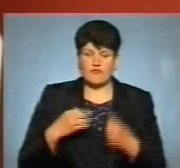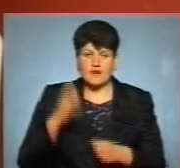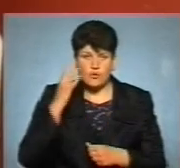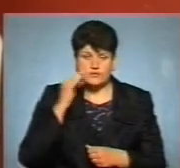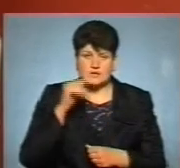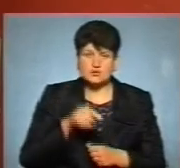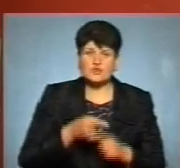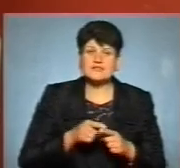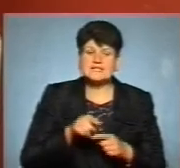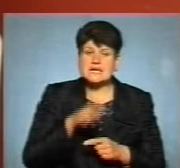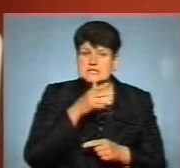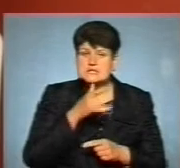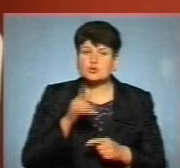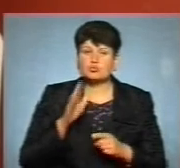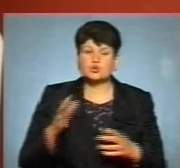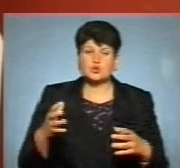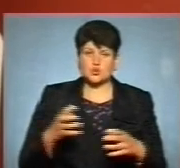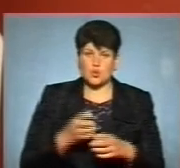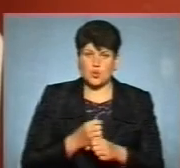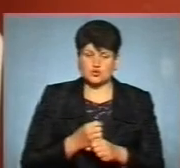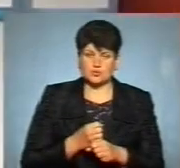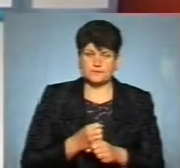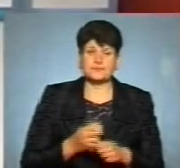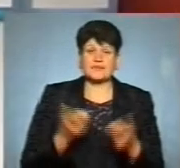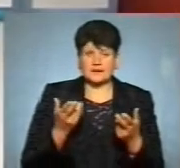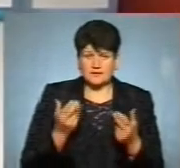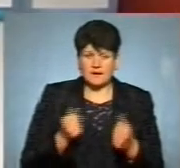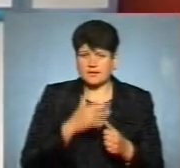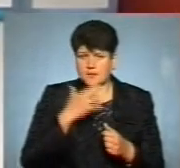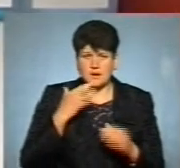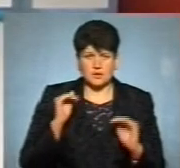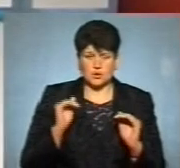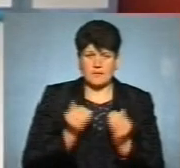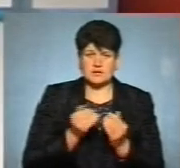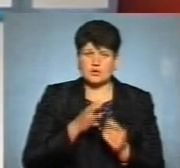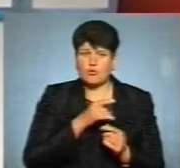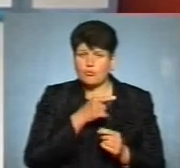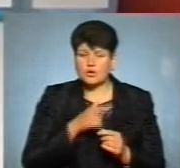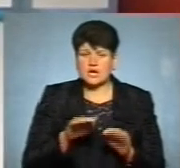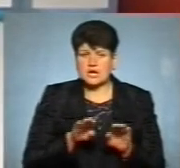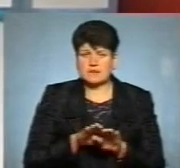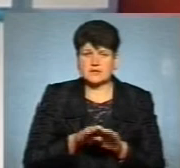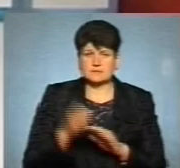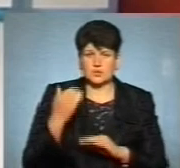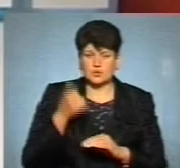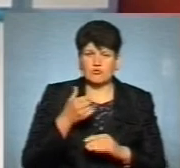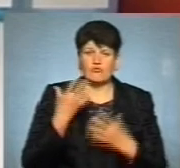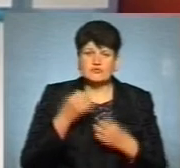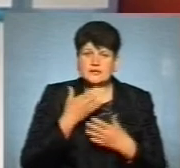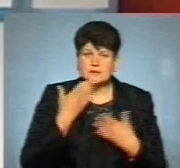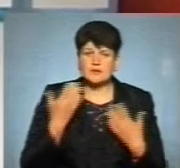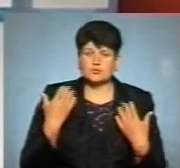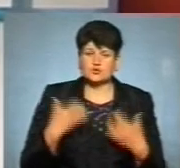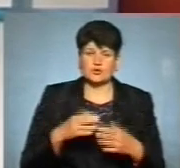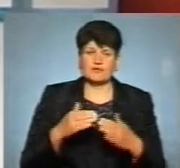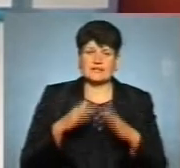цей сезон буде скорочено. Так, звичайно, що набагато менше порівняно з минулим роком, тому що знову ж таки, вже немає відпочинкових таборів. Ці